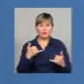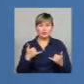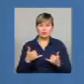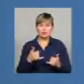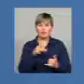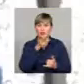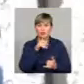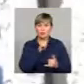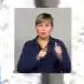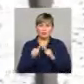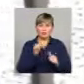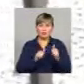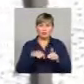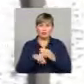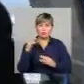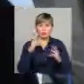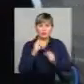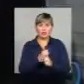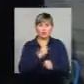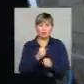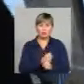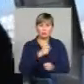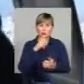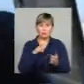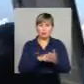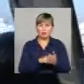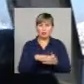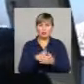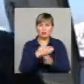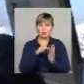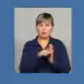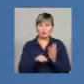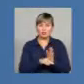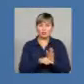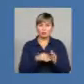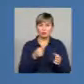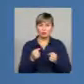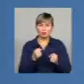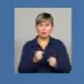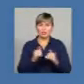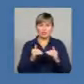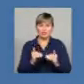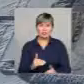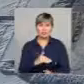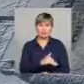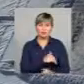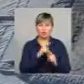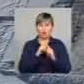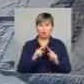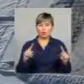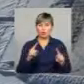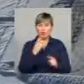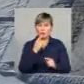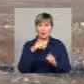полевых испытаний экспериментальной модели разработчики опробировали новейшую систему питания, устойчивую к низким температурам. Уникальная